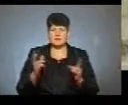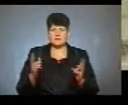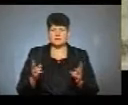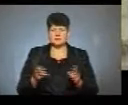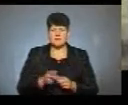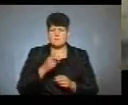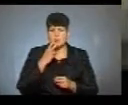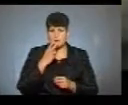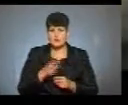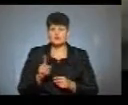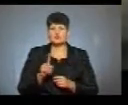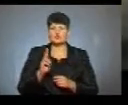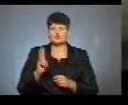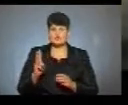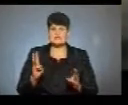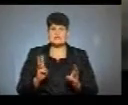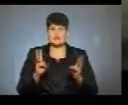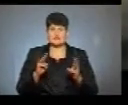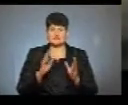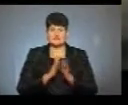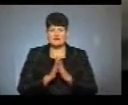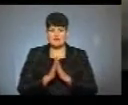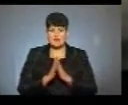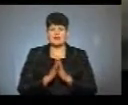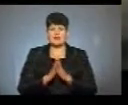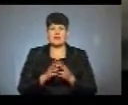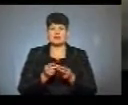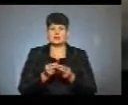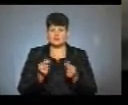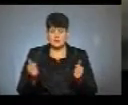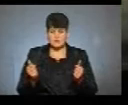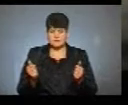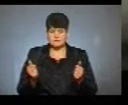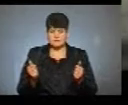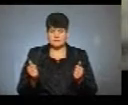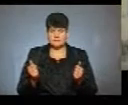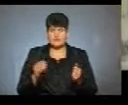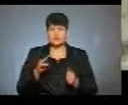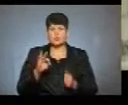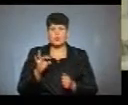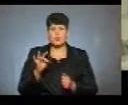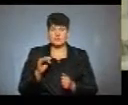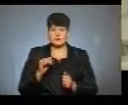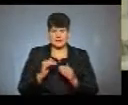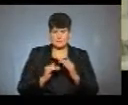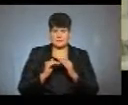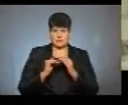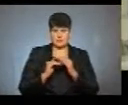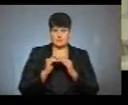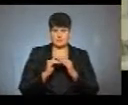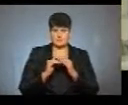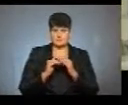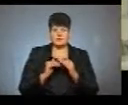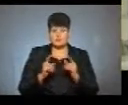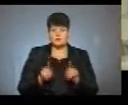бачимо, десь хтось запалив траву, трава згоріла, і торф, який підходив до поверхні, от